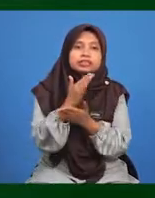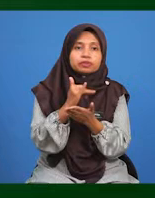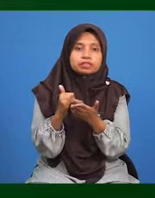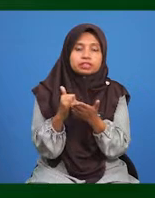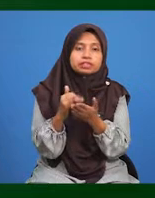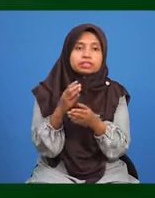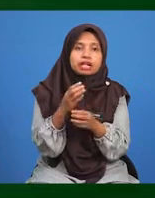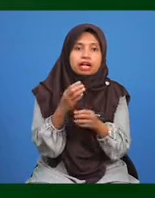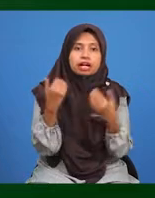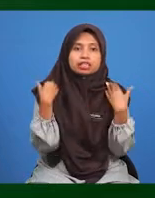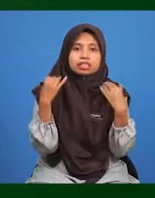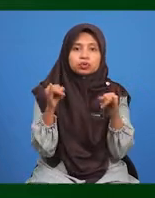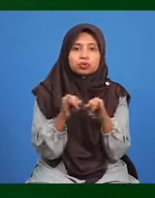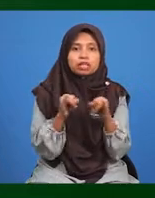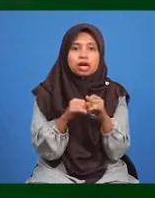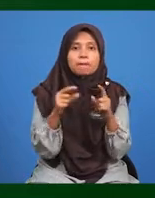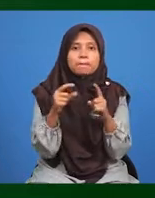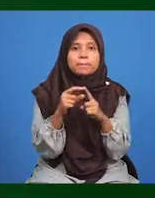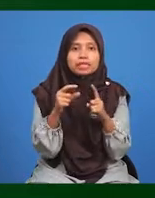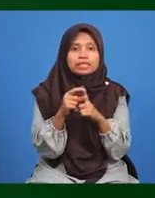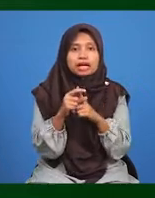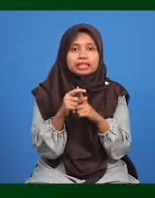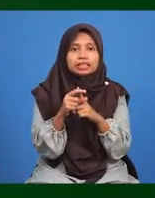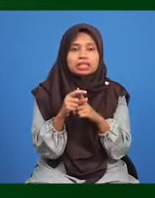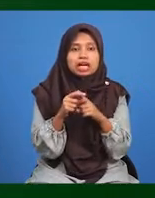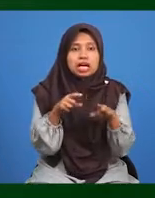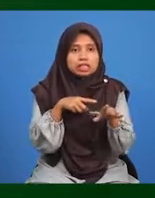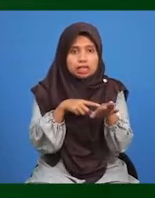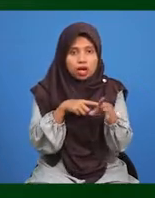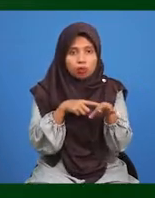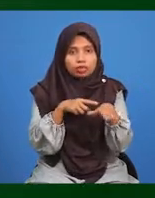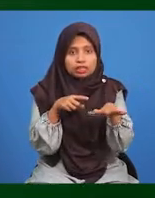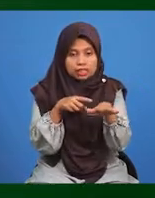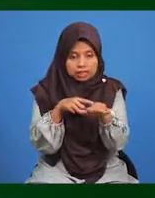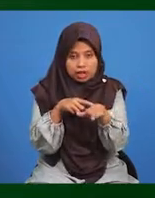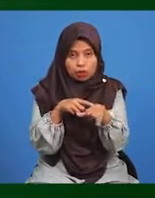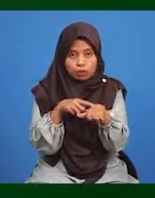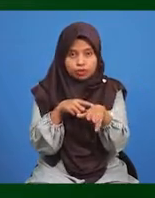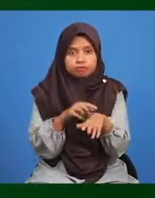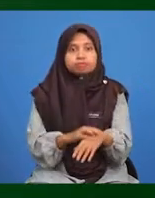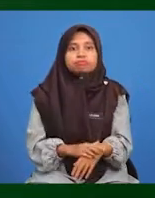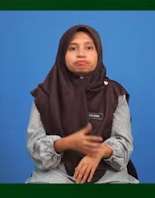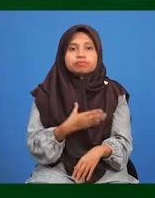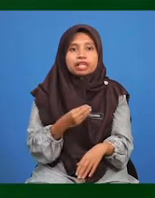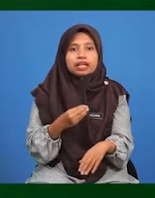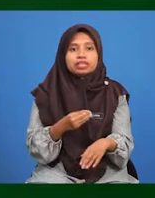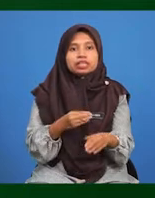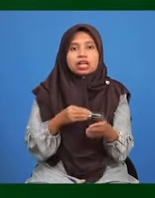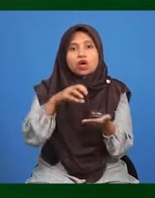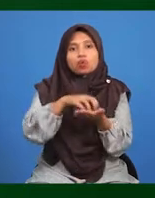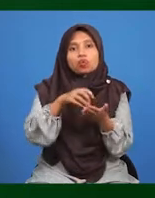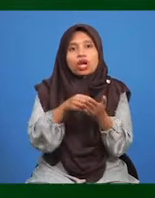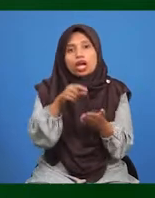Seterusnya, terdapat juga perkataan daun-daun dan juga